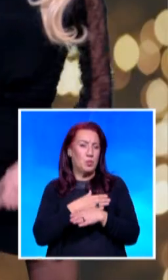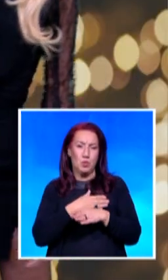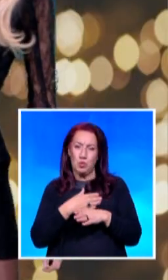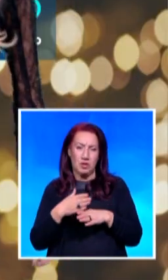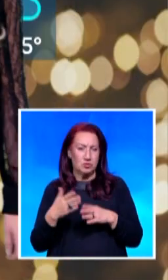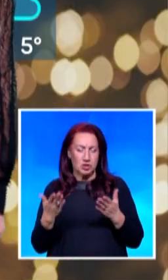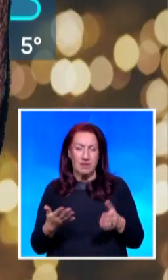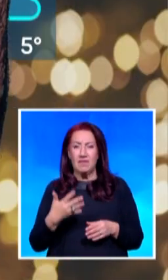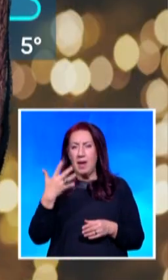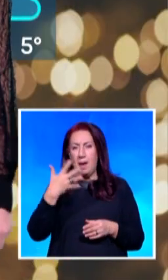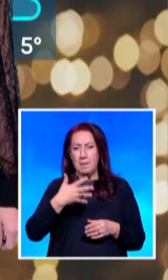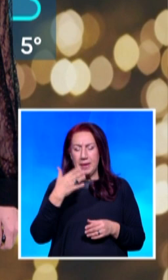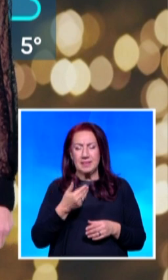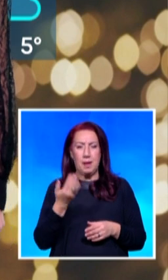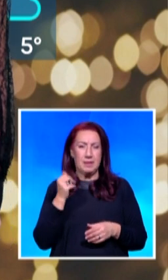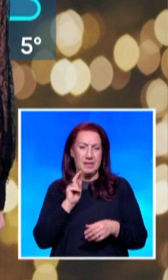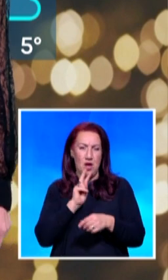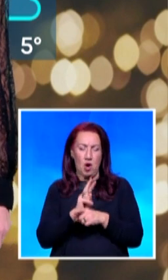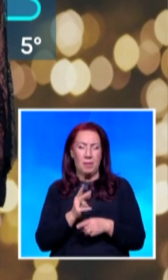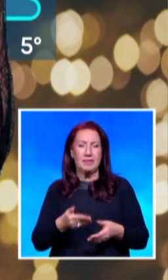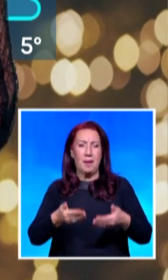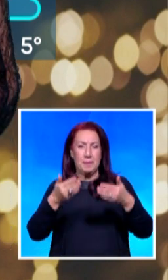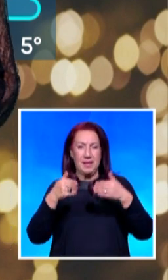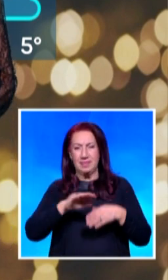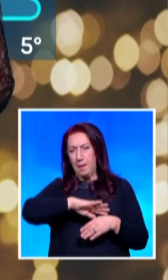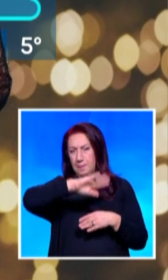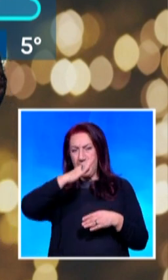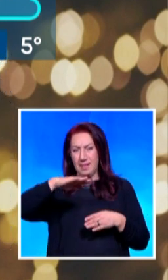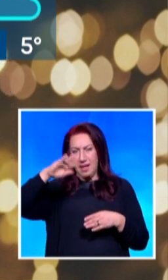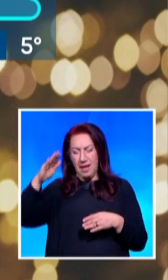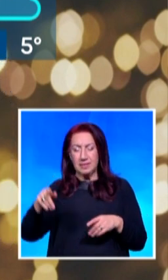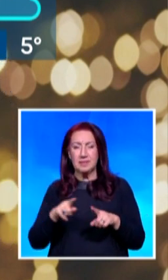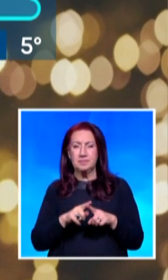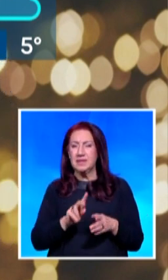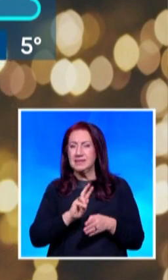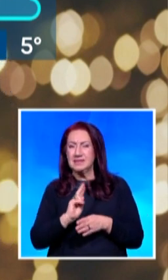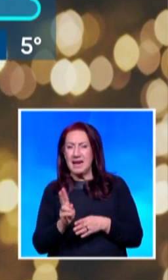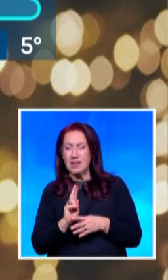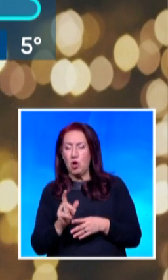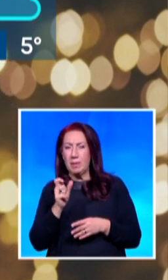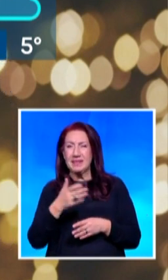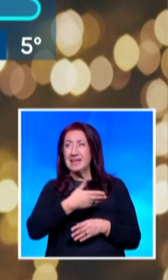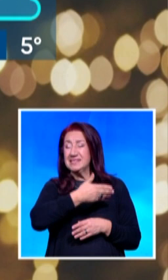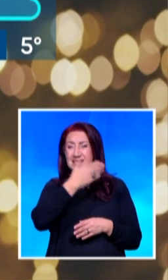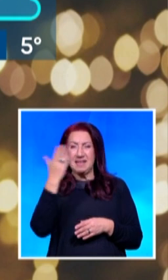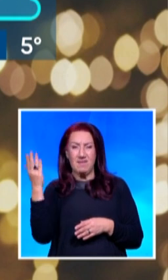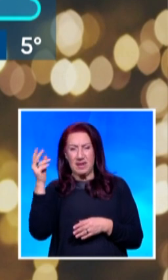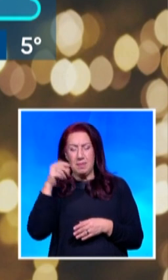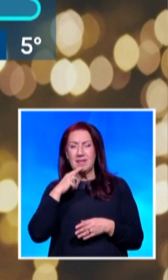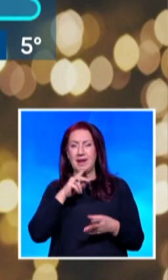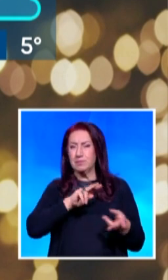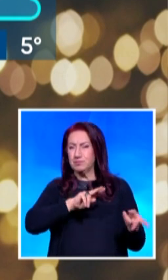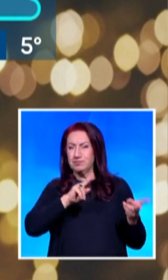В петък още преди обяд в Предбалкана и по високите полета, а след обед и в повечето райони от Северна България дъждът ще премине в